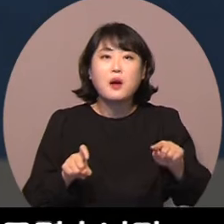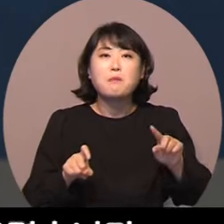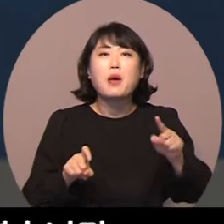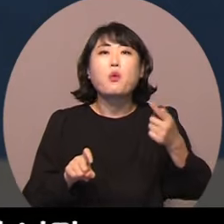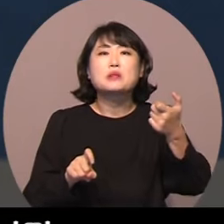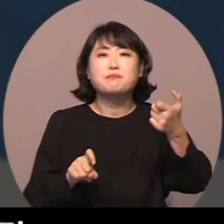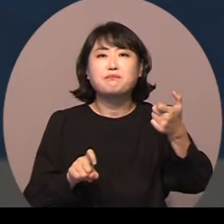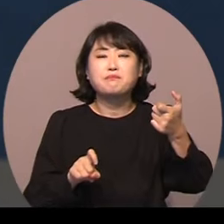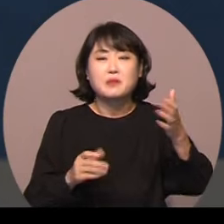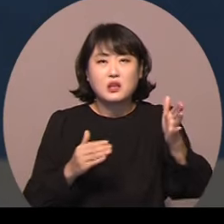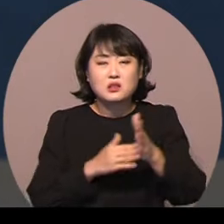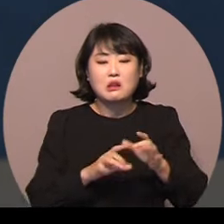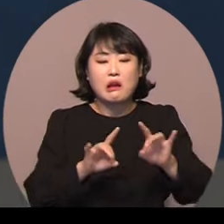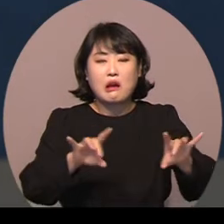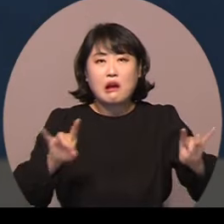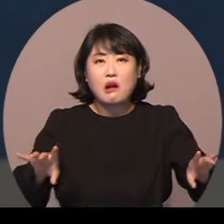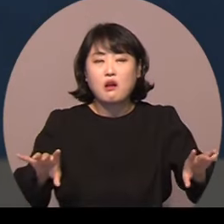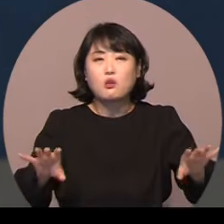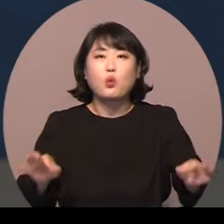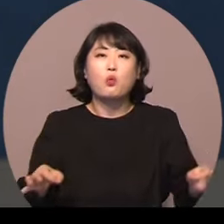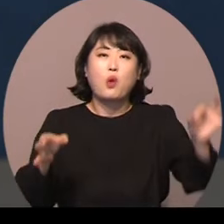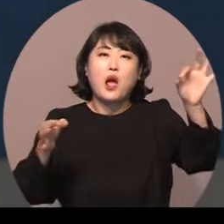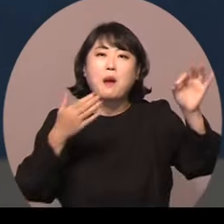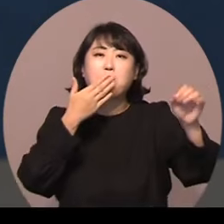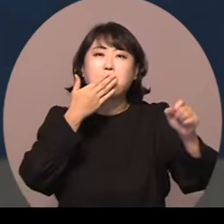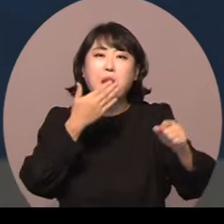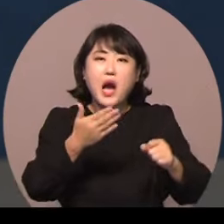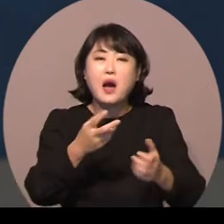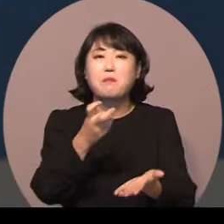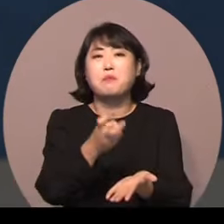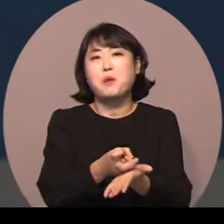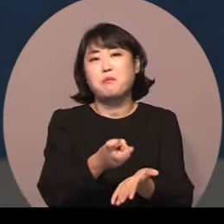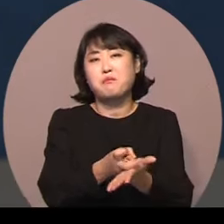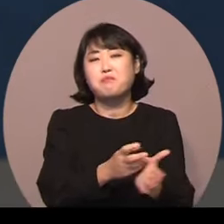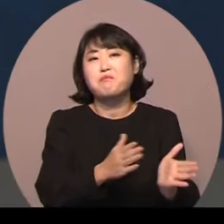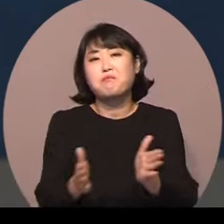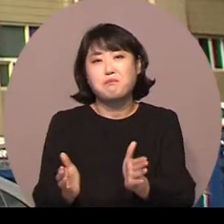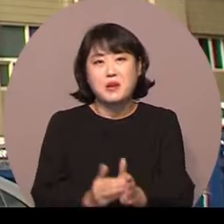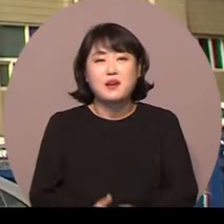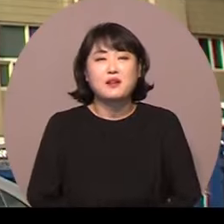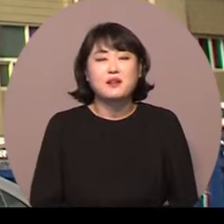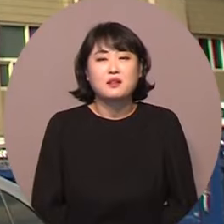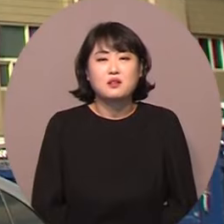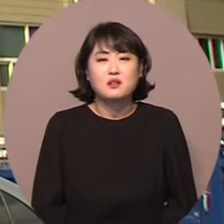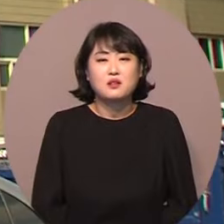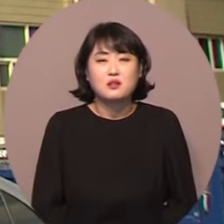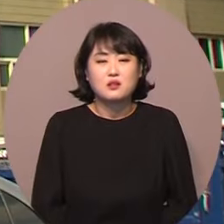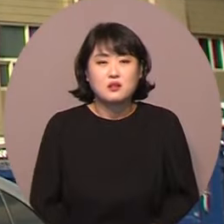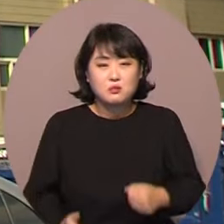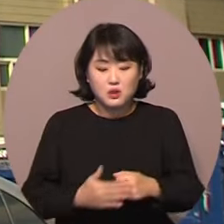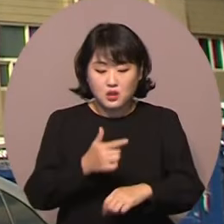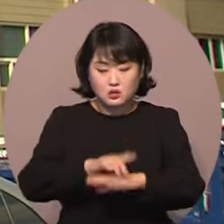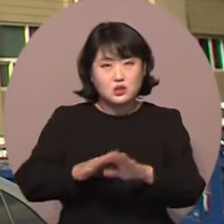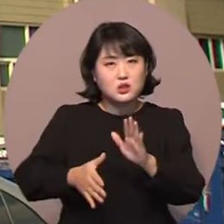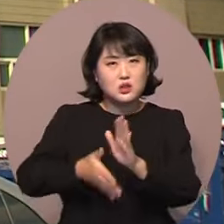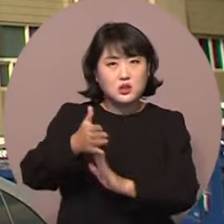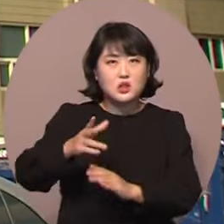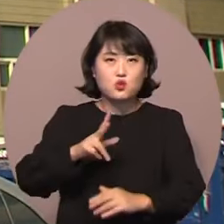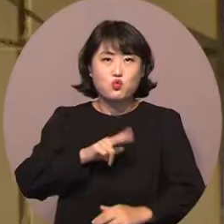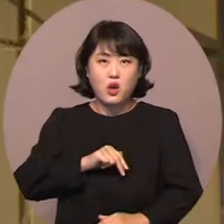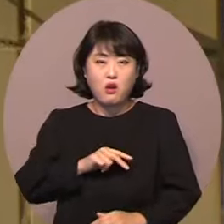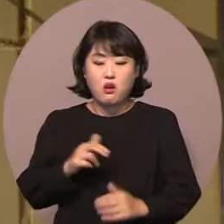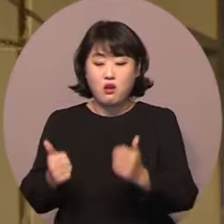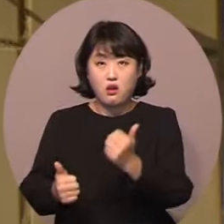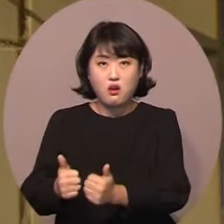원까지 각각 의정 활동비를 올릴 수 있는 근거가 마련됐습니다 이에 따라 대전시 의회